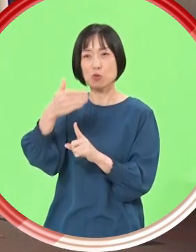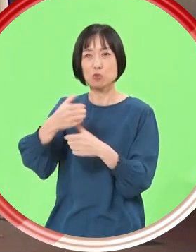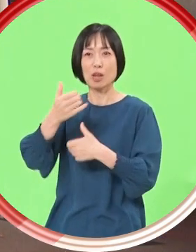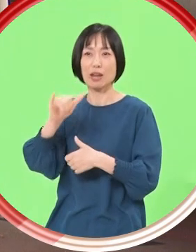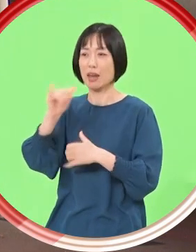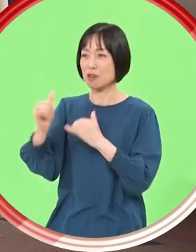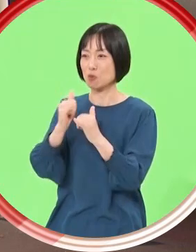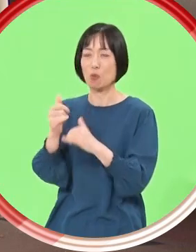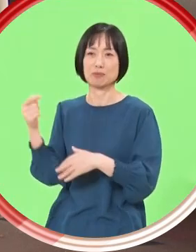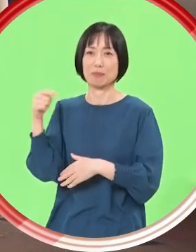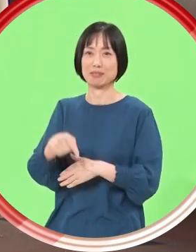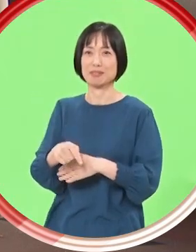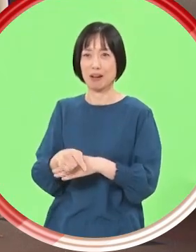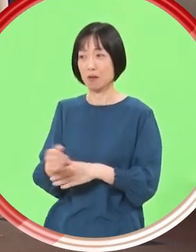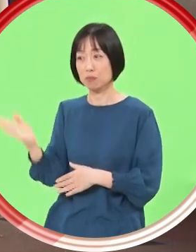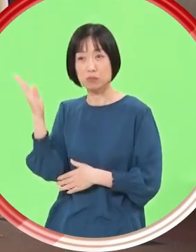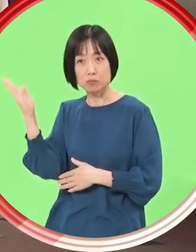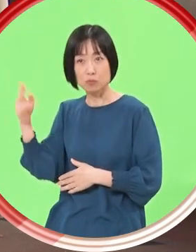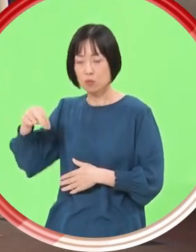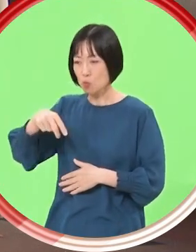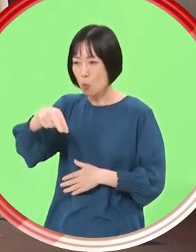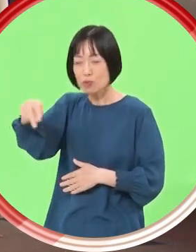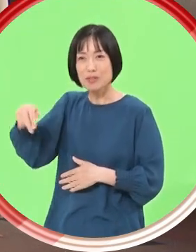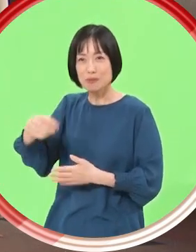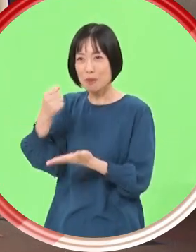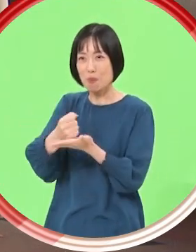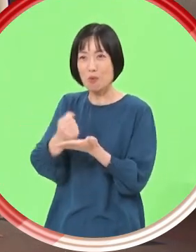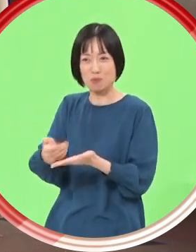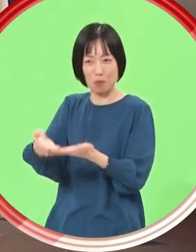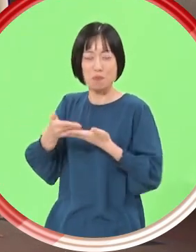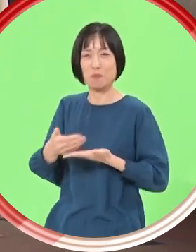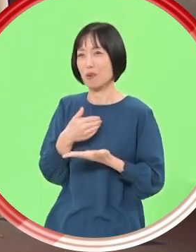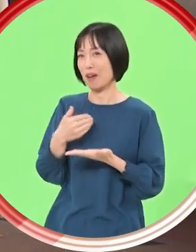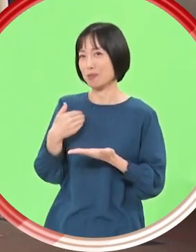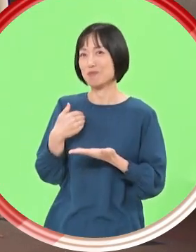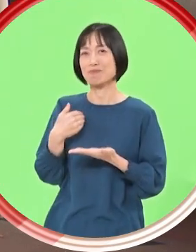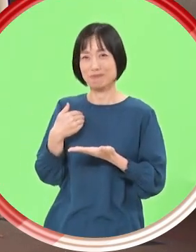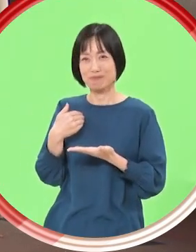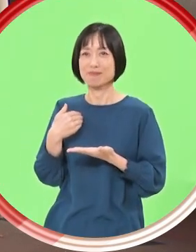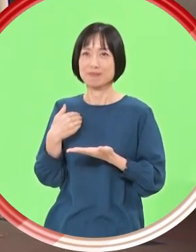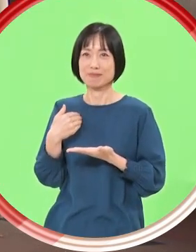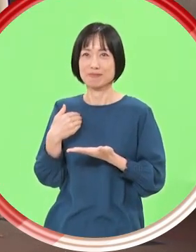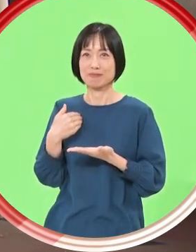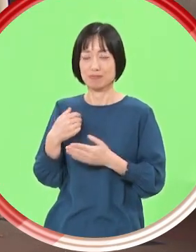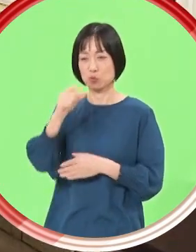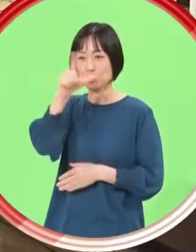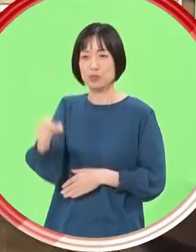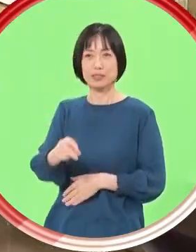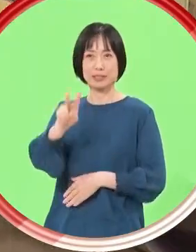中区竹谷町にやってきました。こちらではウォーキングで生き生きポイントをもらっているそうです。